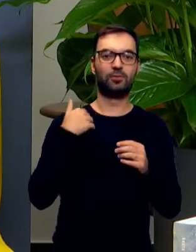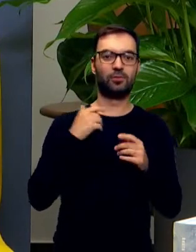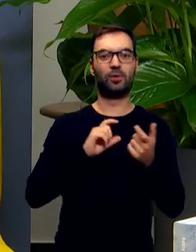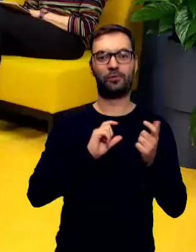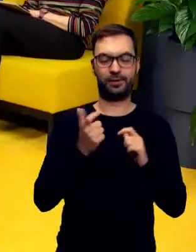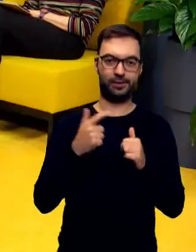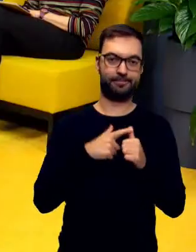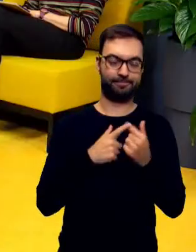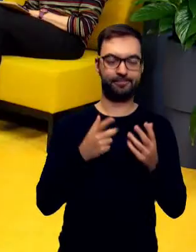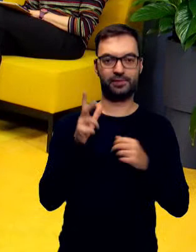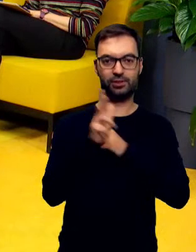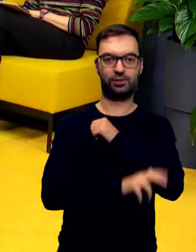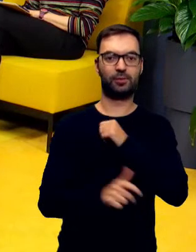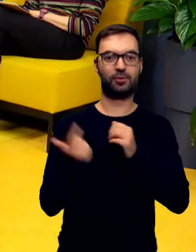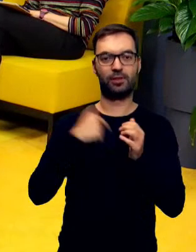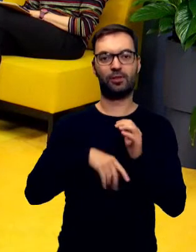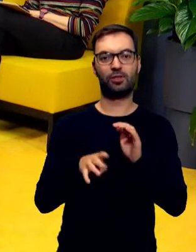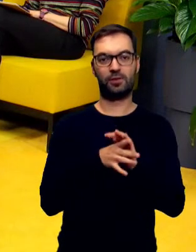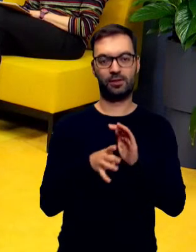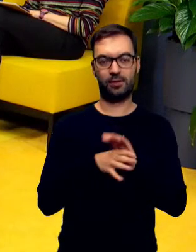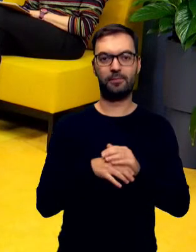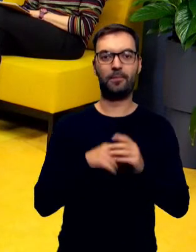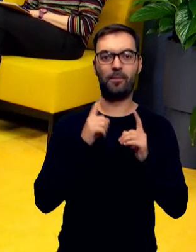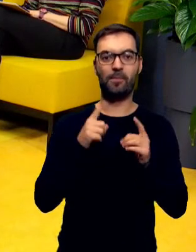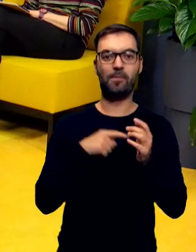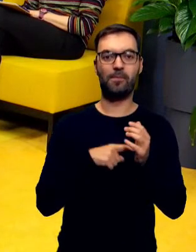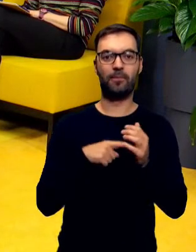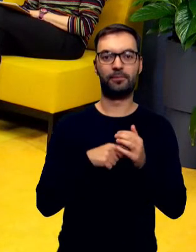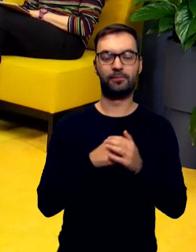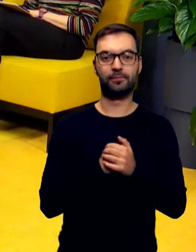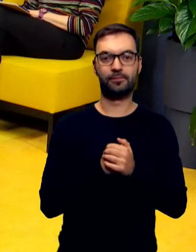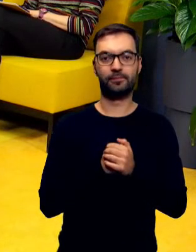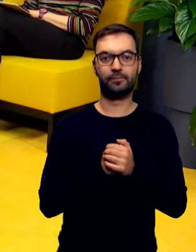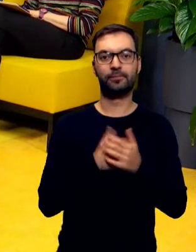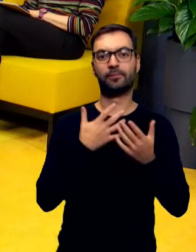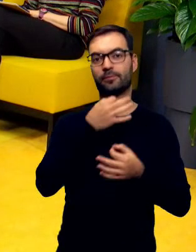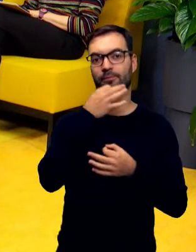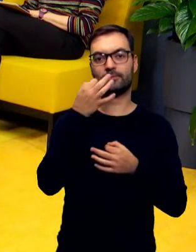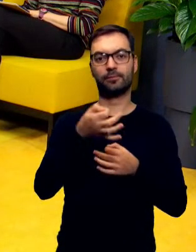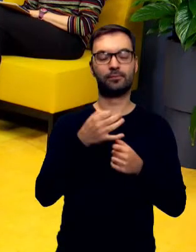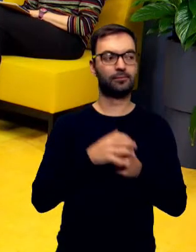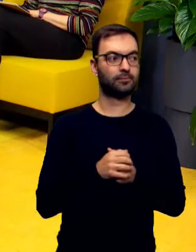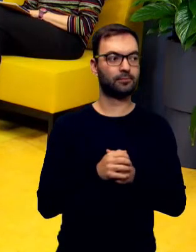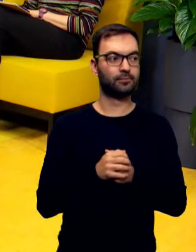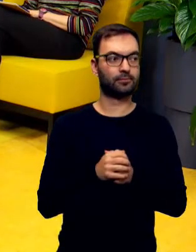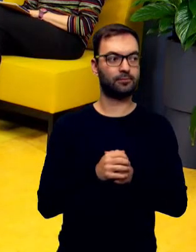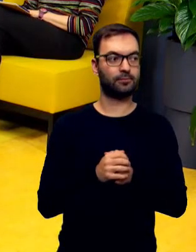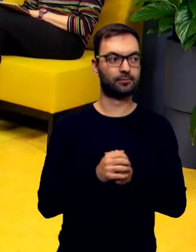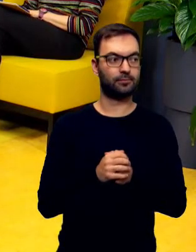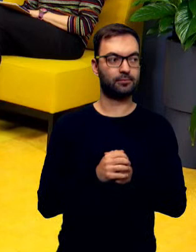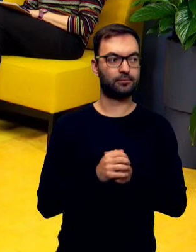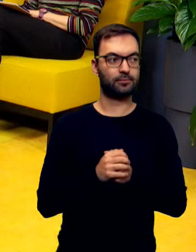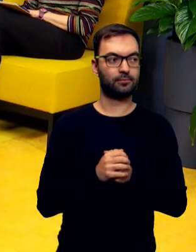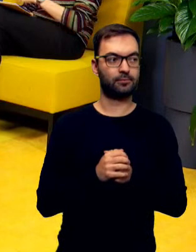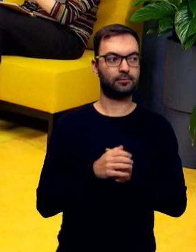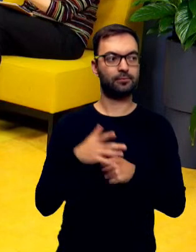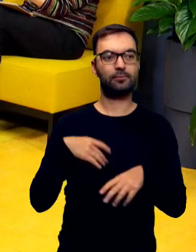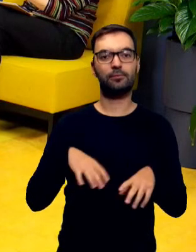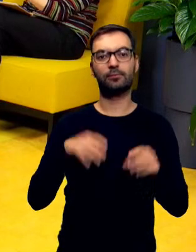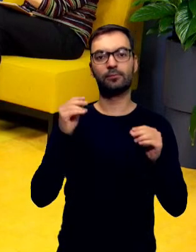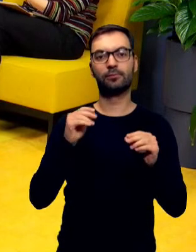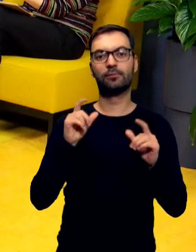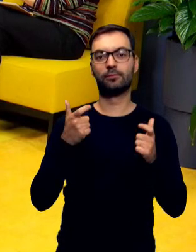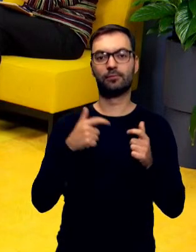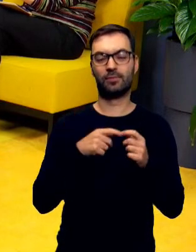się to, co się wydarzyło w sierpniu 2019 roku, ale chciałam zapytać, bo zaczęłam od